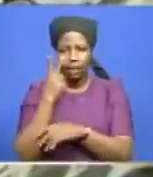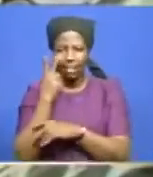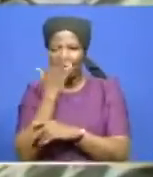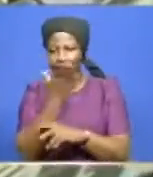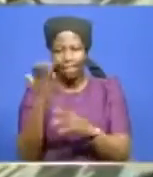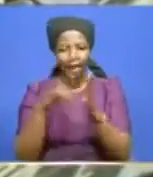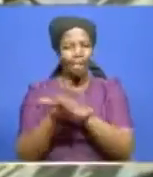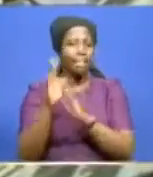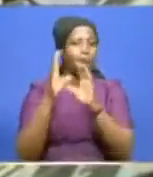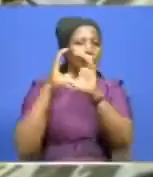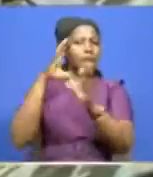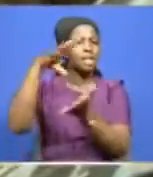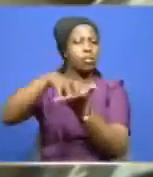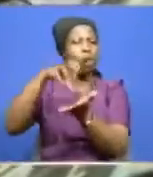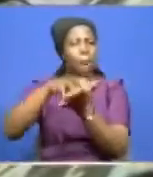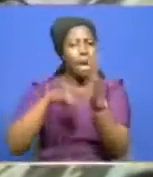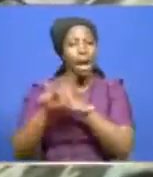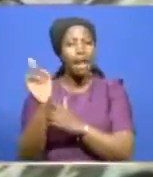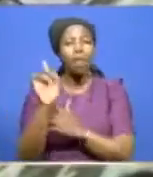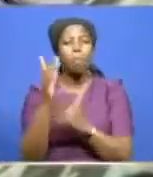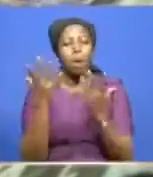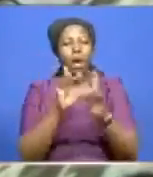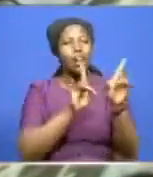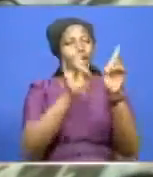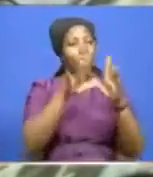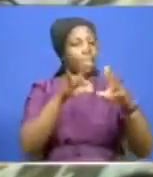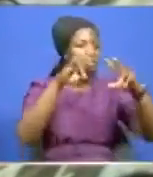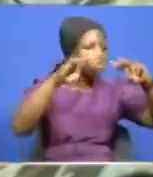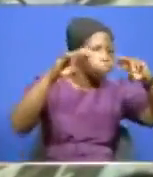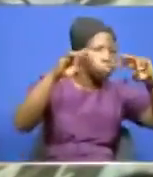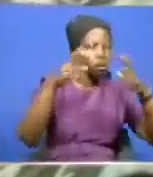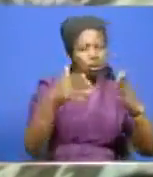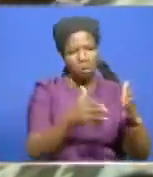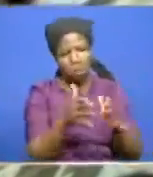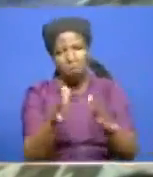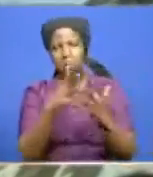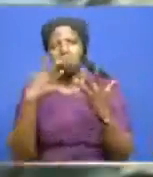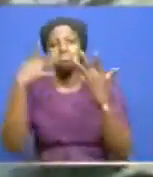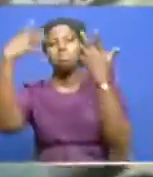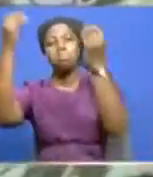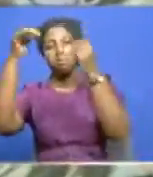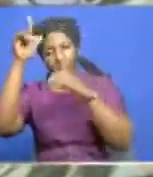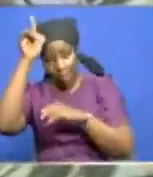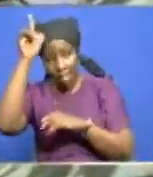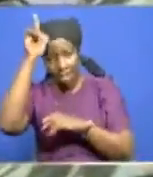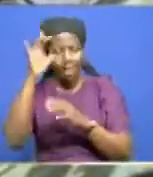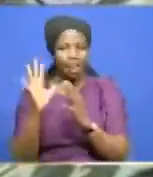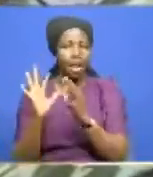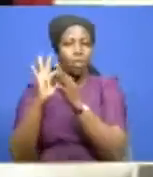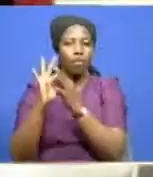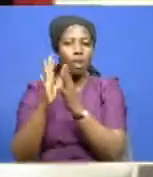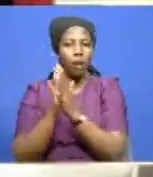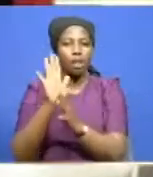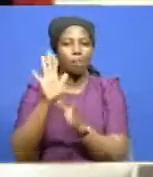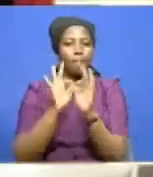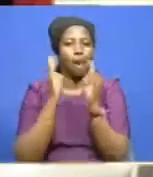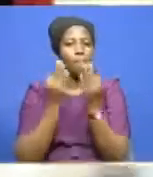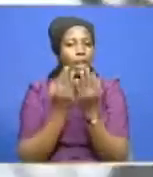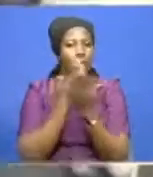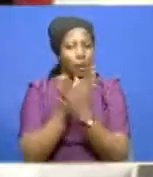vya mabasi jijini Nairobi, huku wasafiri wakitafuta fursa ya kuungana na wapendwa wao katika maeneo ya mashambani.